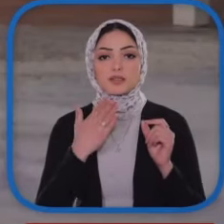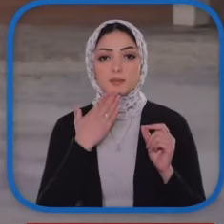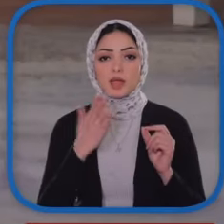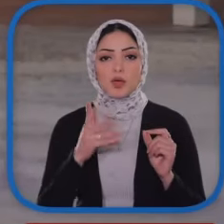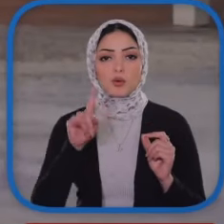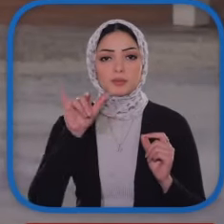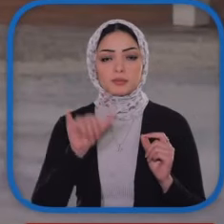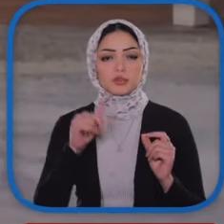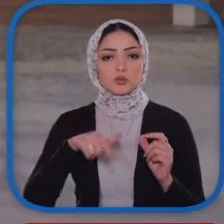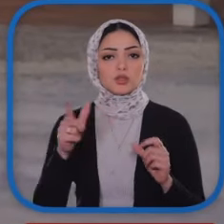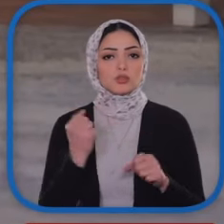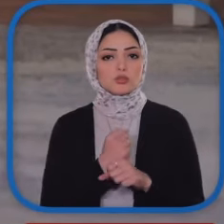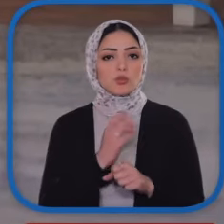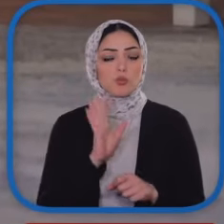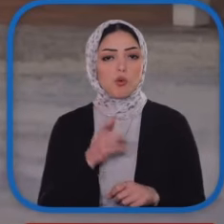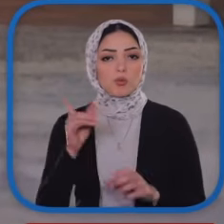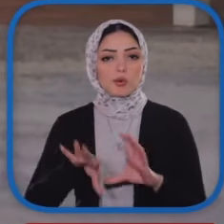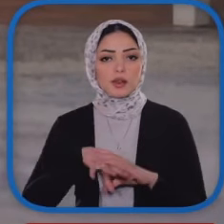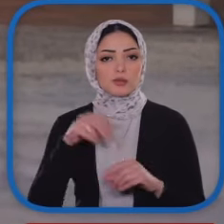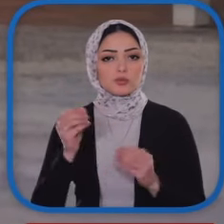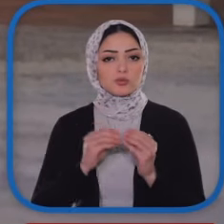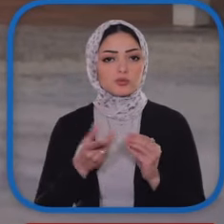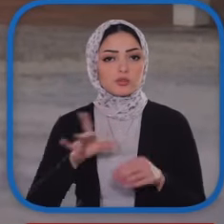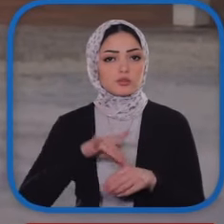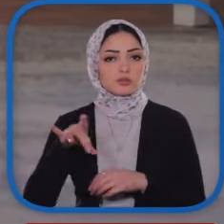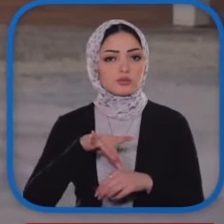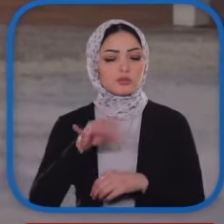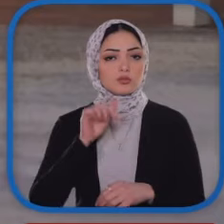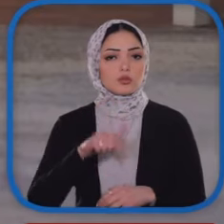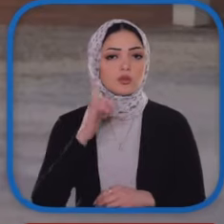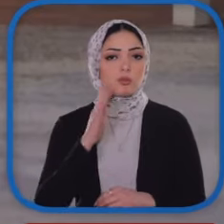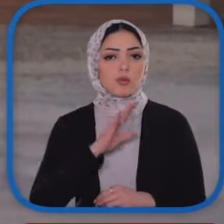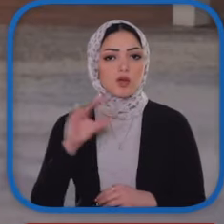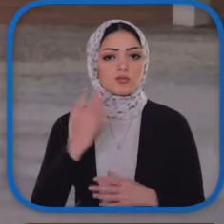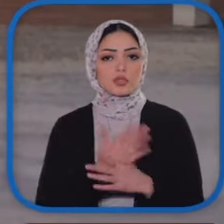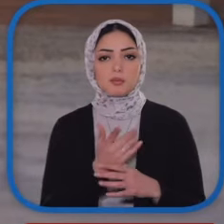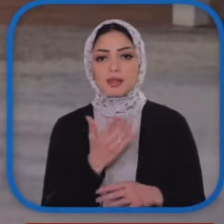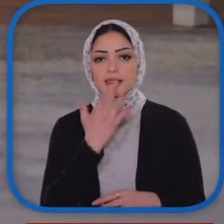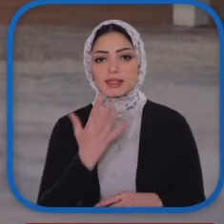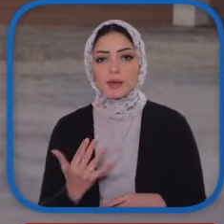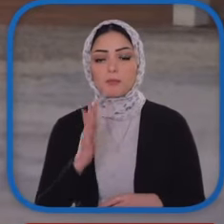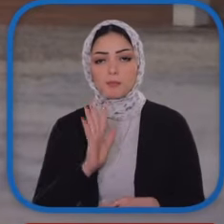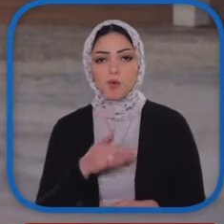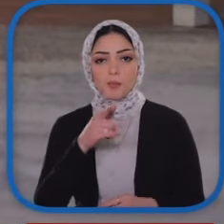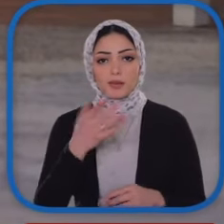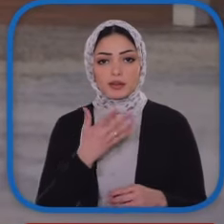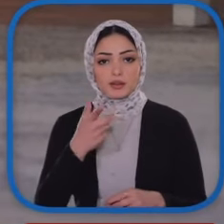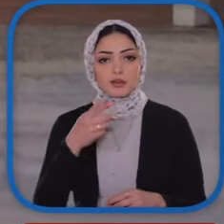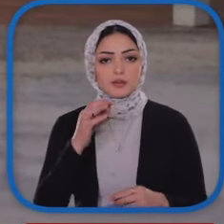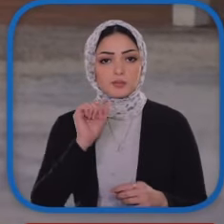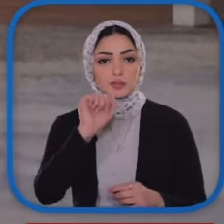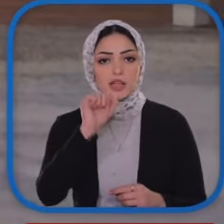فيروس بي عنده طرق مختلفة للعدوى وإصابة المريض، ولكن أشهرهم طبعاً هو عن طريق الدم، وهو التعرض